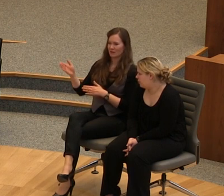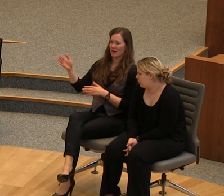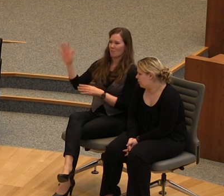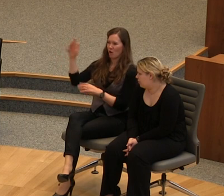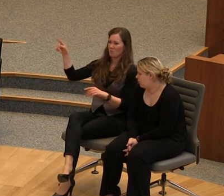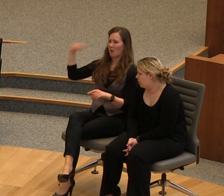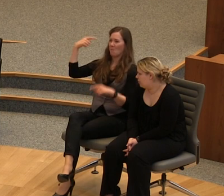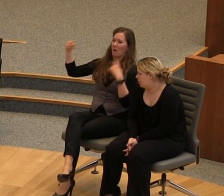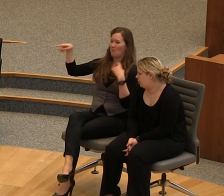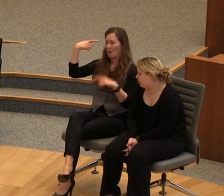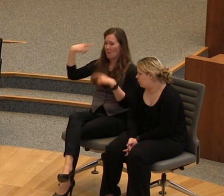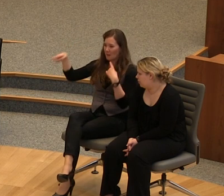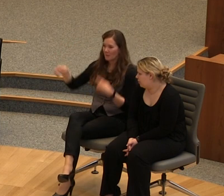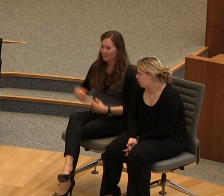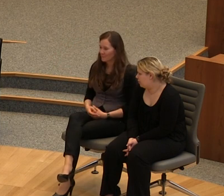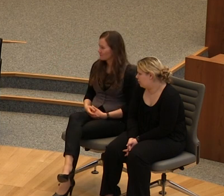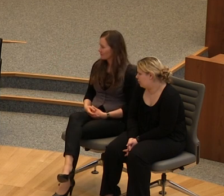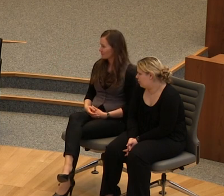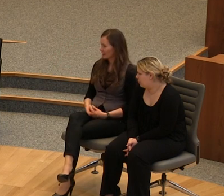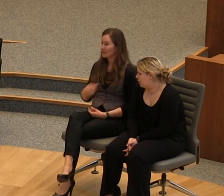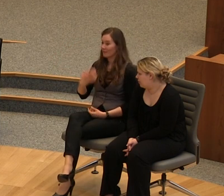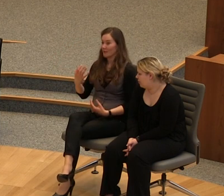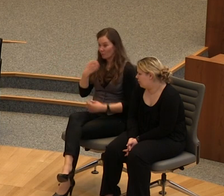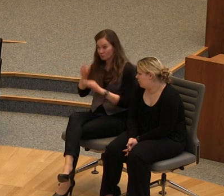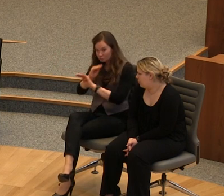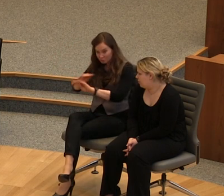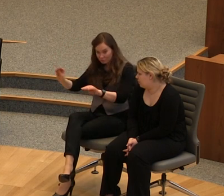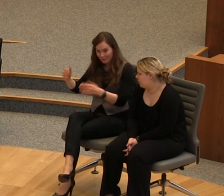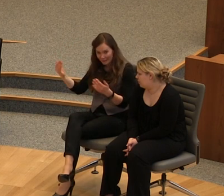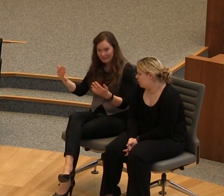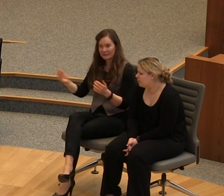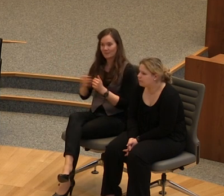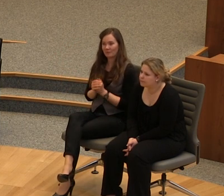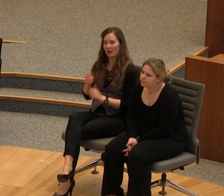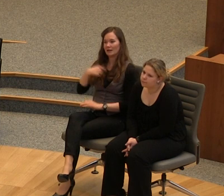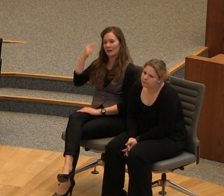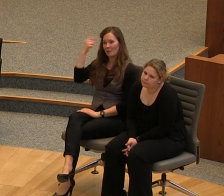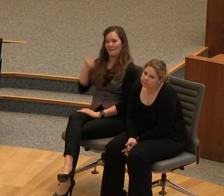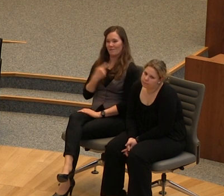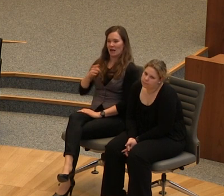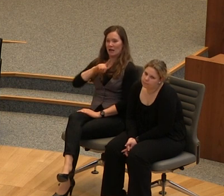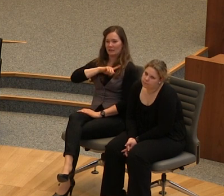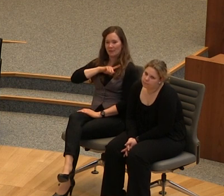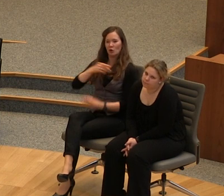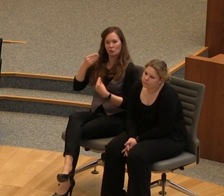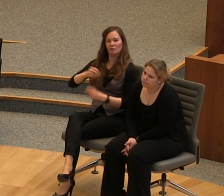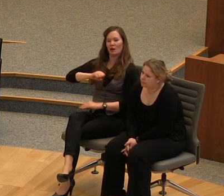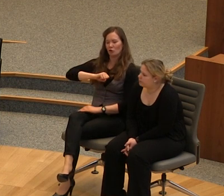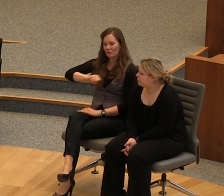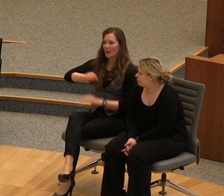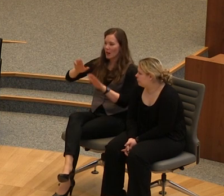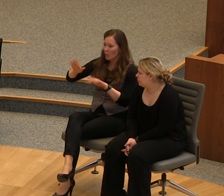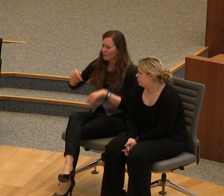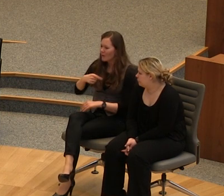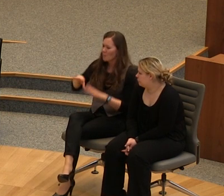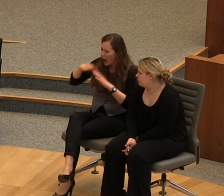Gesicht. Was will ich damit sagen? Ich glaube, wir sind schnell bei der Hand zu sagen, wir wissen